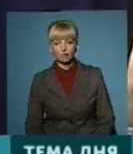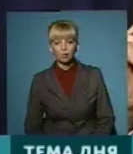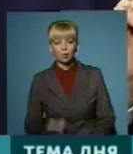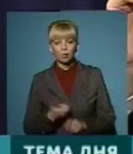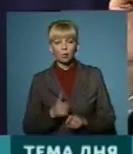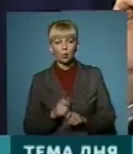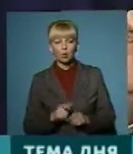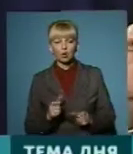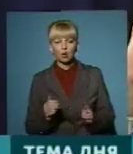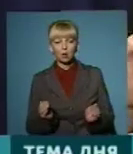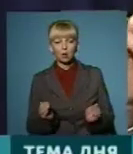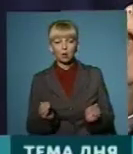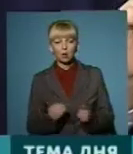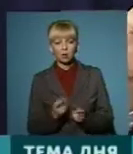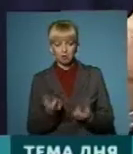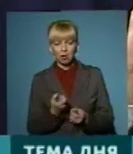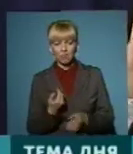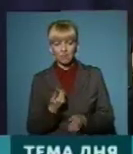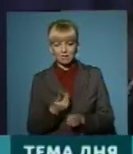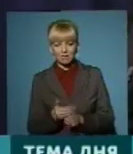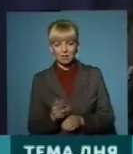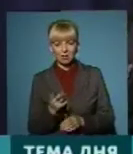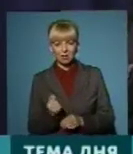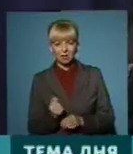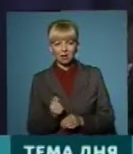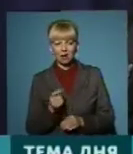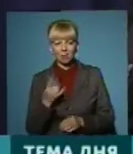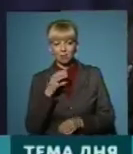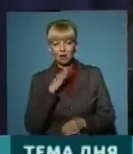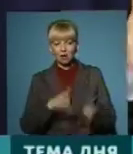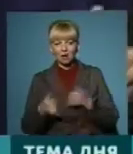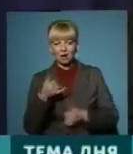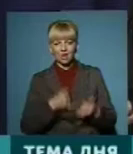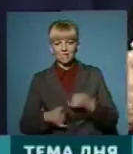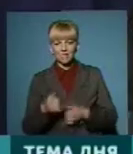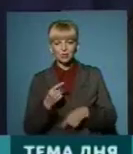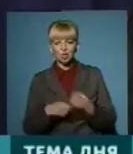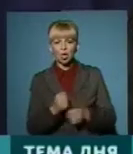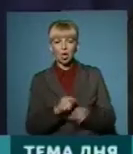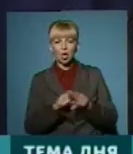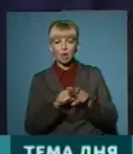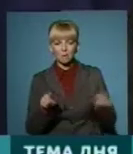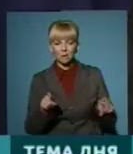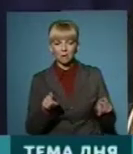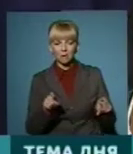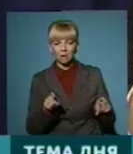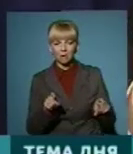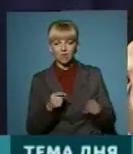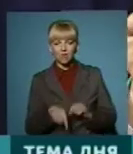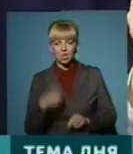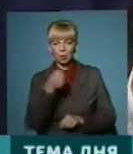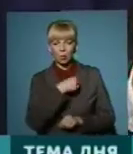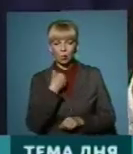Очень маленько, мало виділяється на лікарства, значить, через аптеки, які проходять. В этом